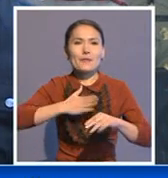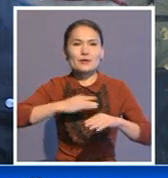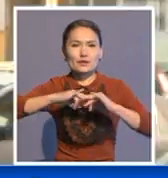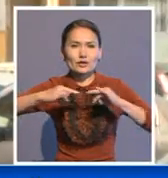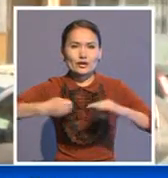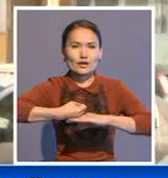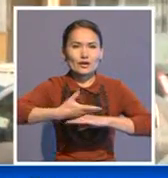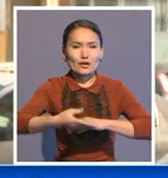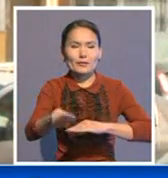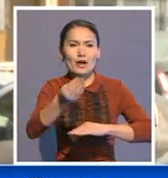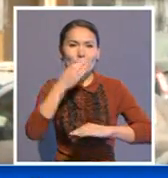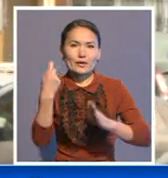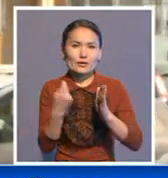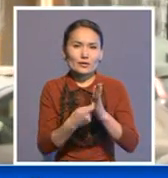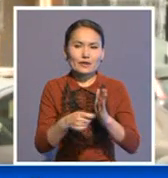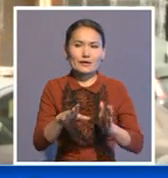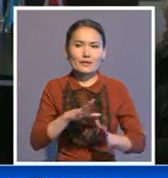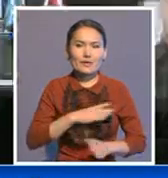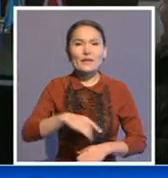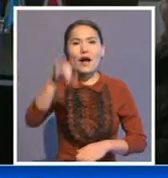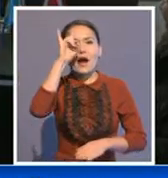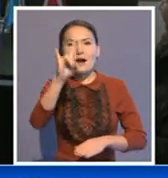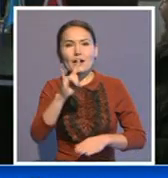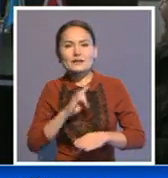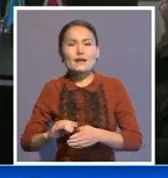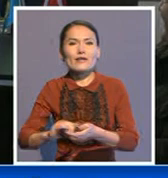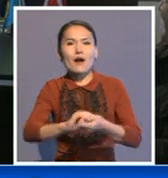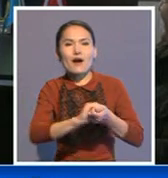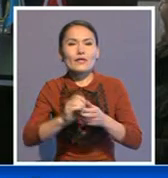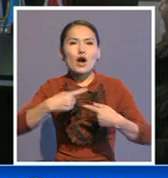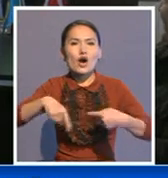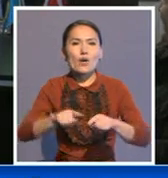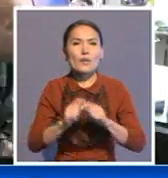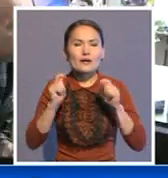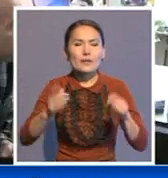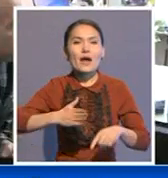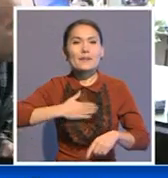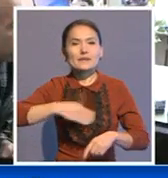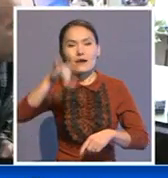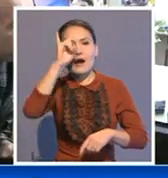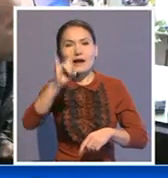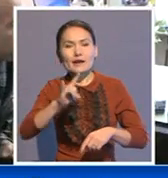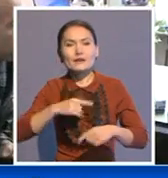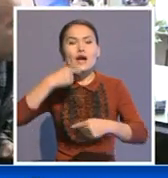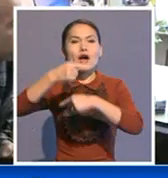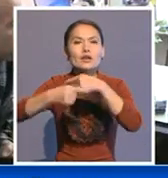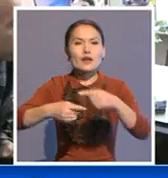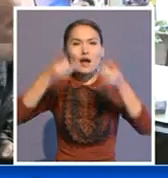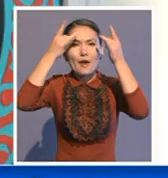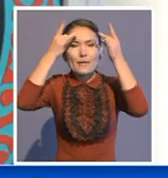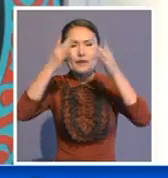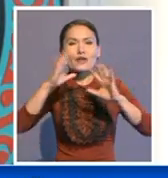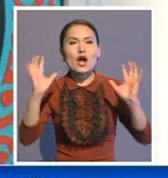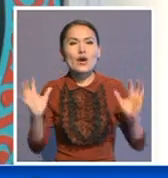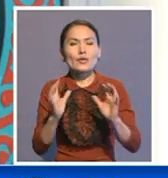татқызды. Тәуелсіздік мерекесін тойлау қазақ қауымдастығының ашылуымен басталды. Бұл мекеме енді қазақтың салт-дәстүрлерін, әдет-ғұрыптарын және